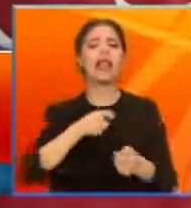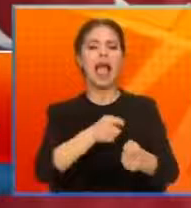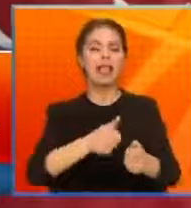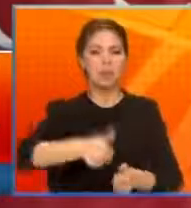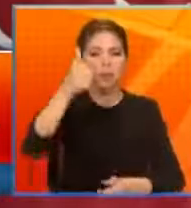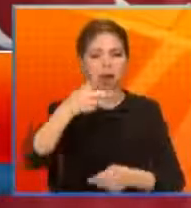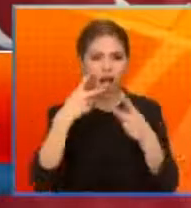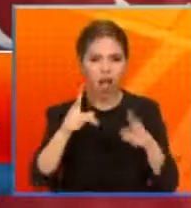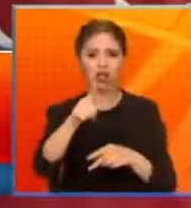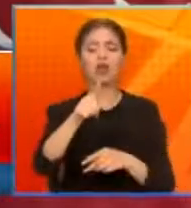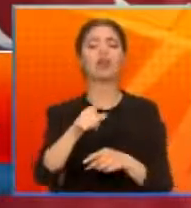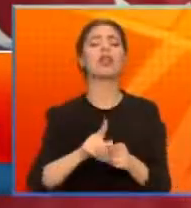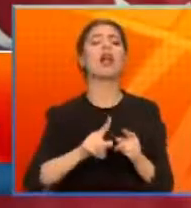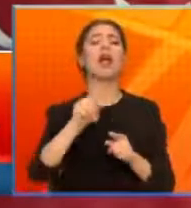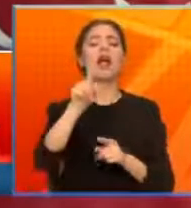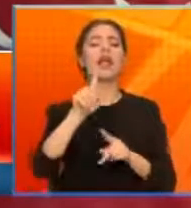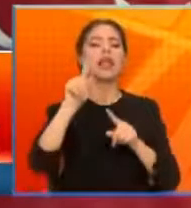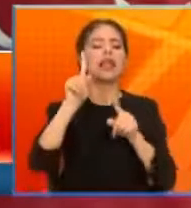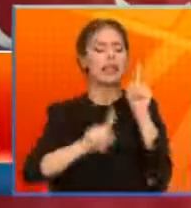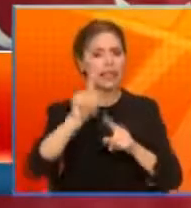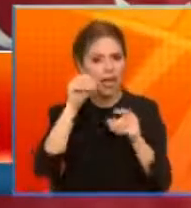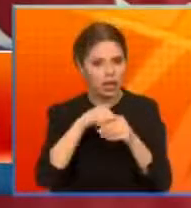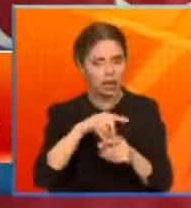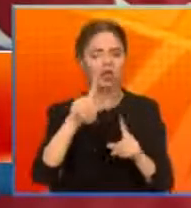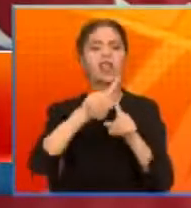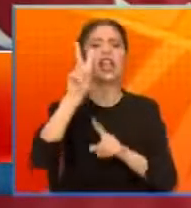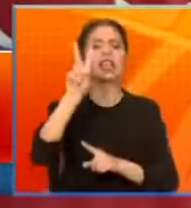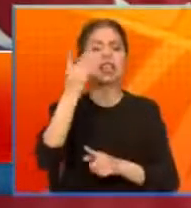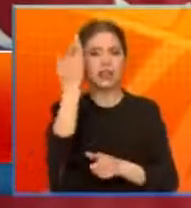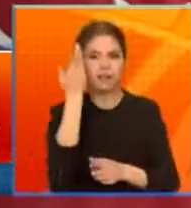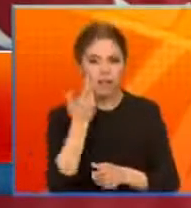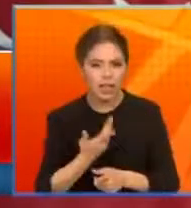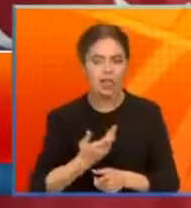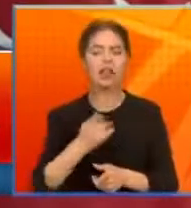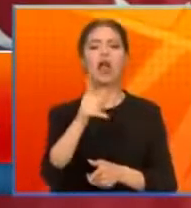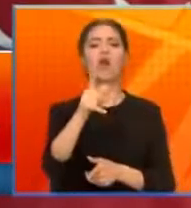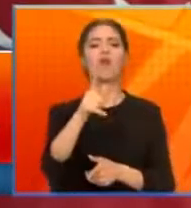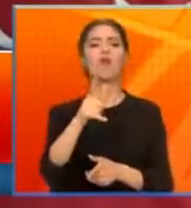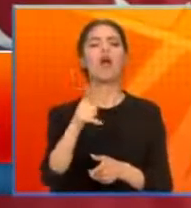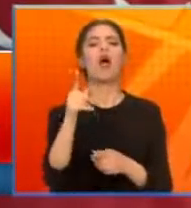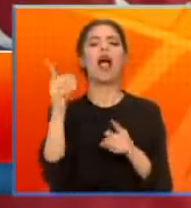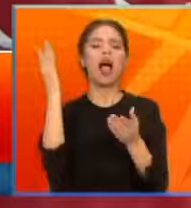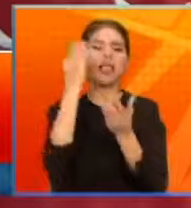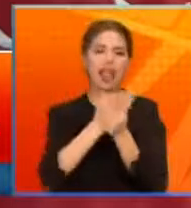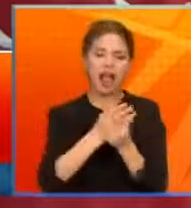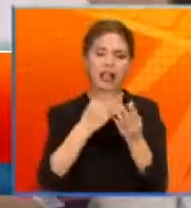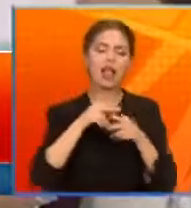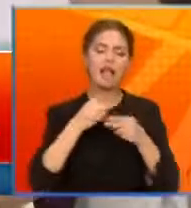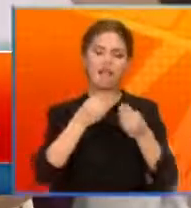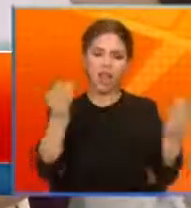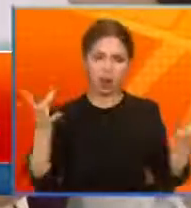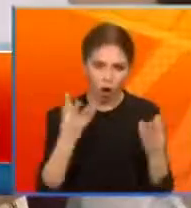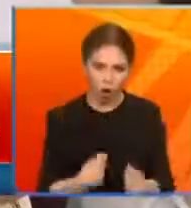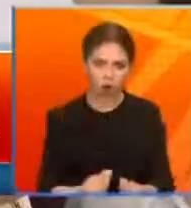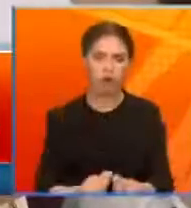internet üzerinden ve TRT aracılığıyla televizyon ekranlarından gerekli telafi eğitimi desteği de sunulacaktır.